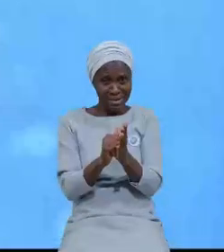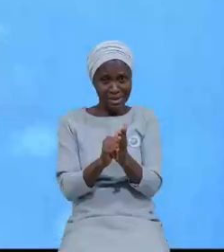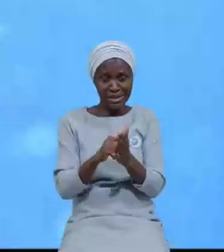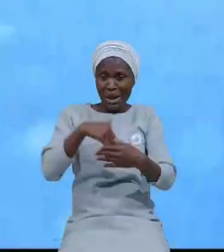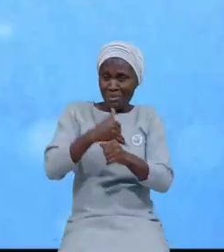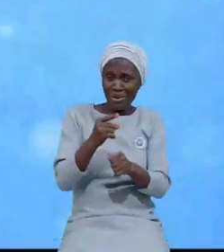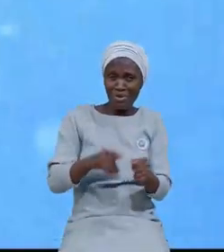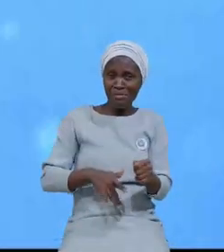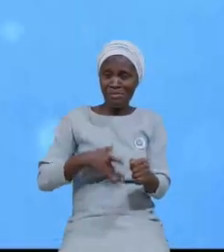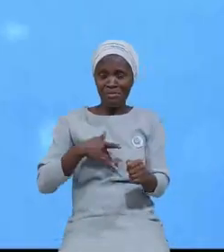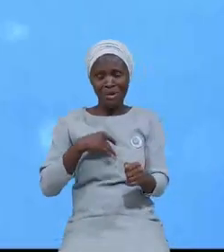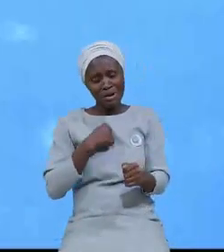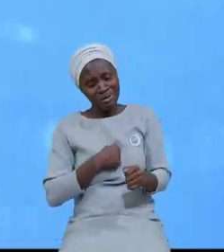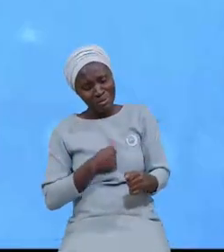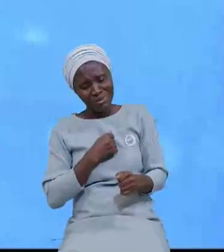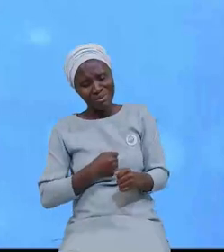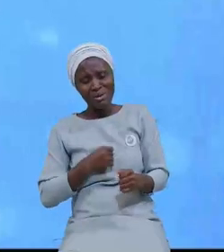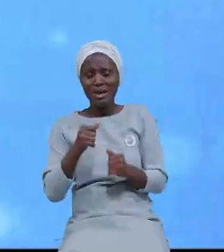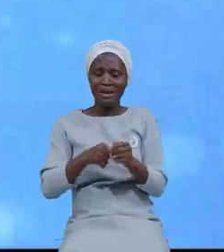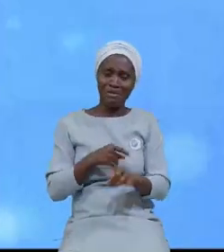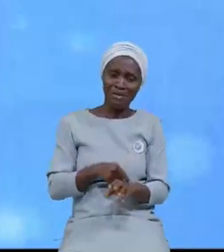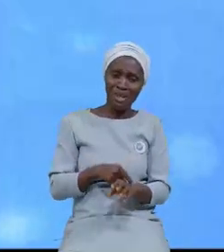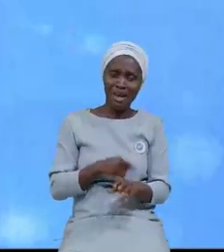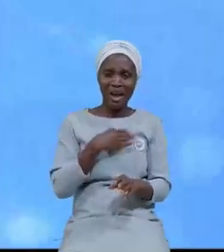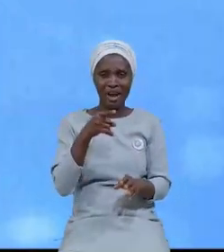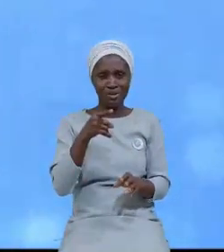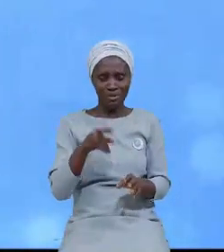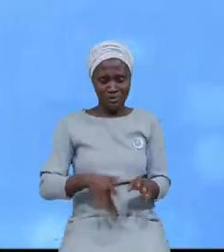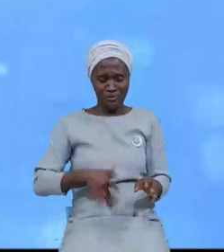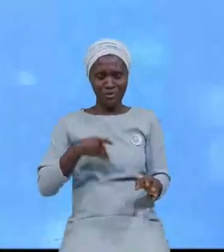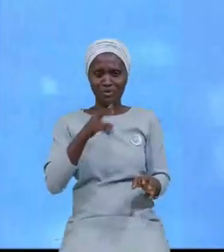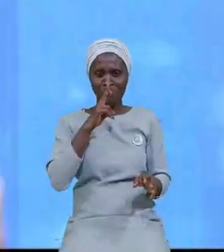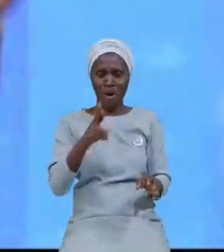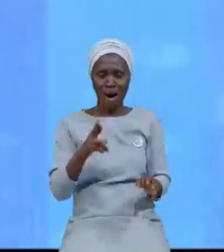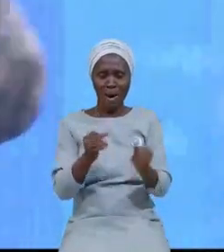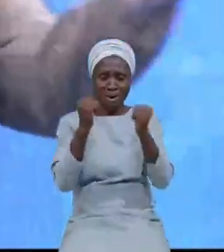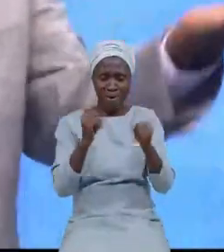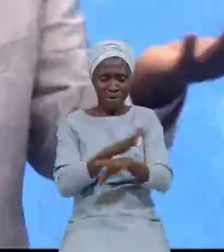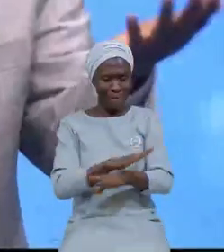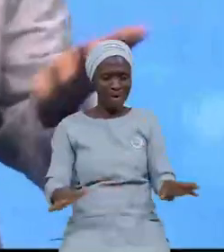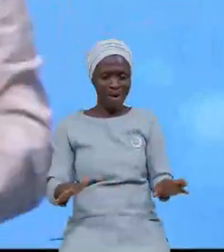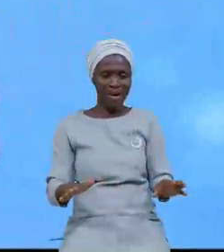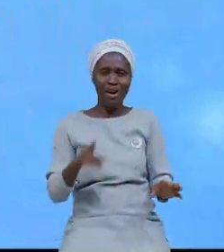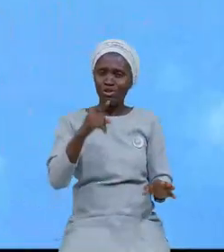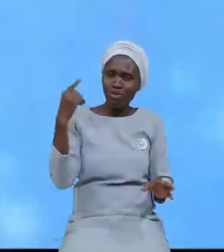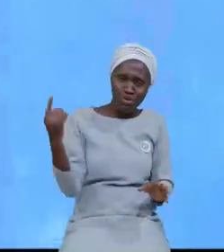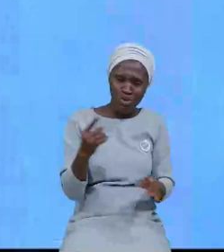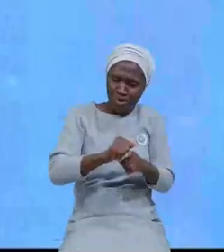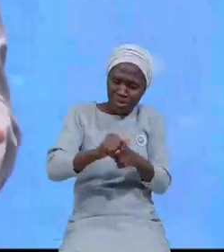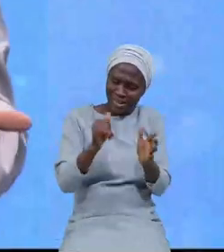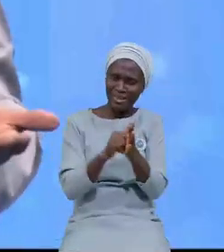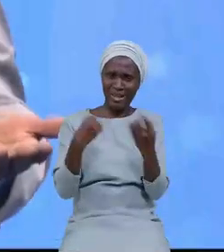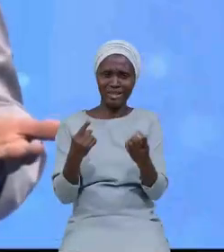péché que tu as les impotent tu dis que tu n'es pas mais tu le fais encore